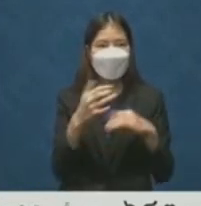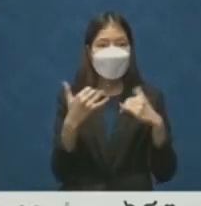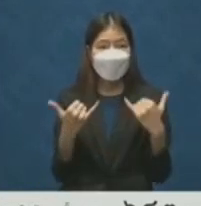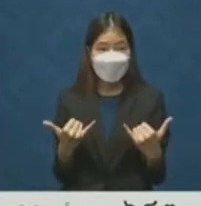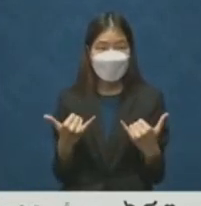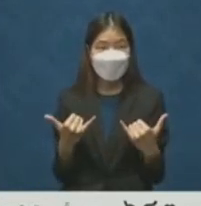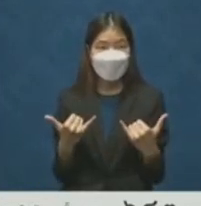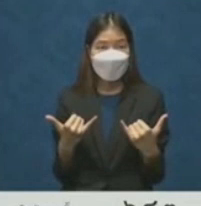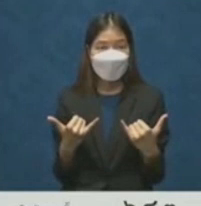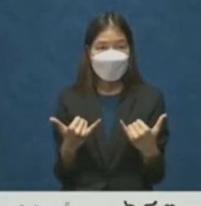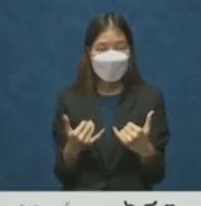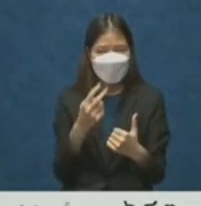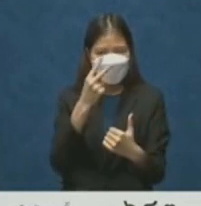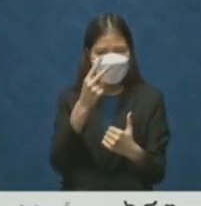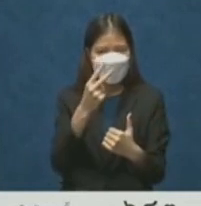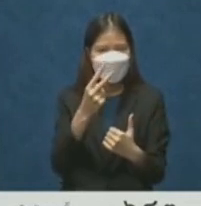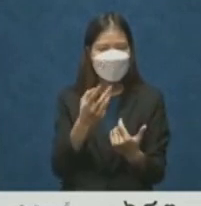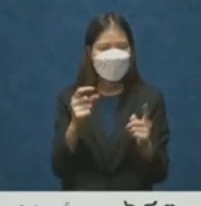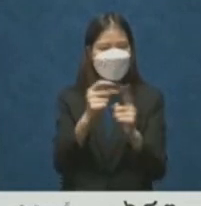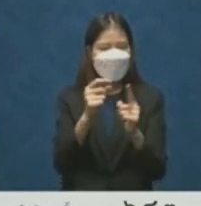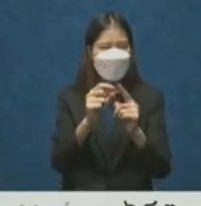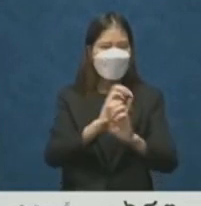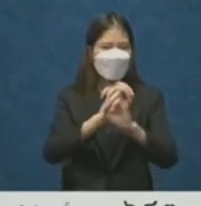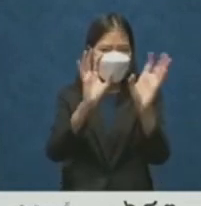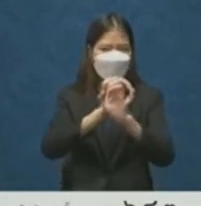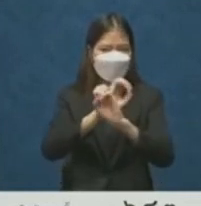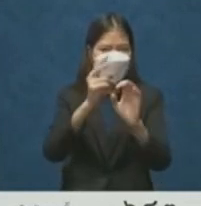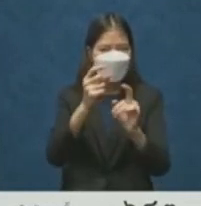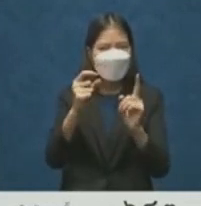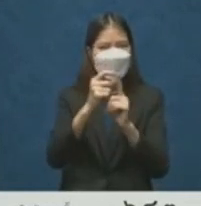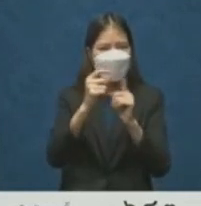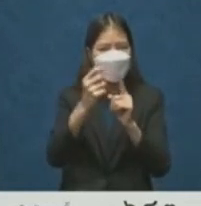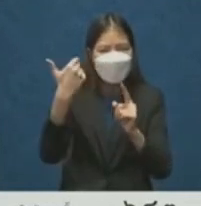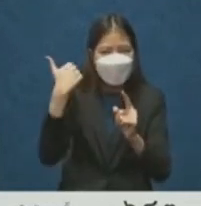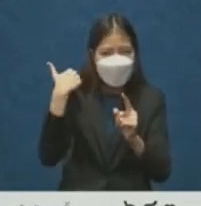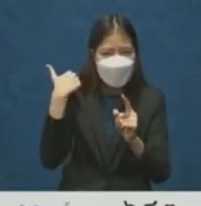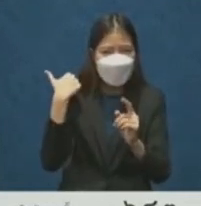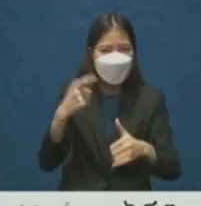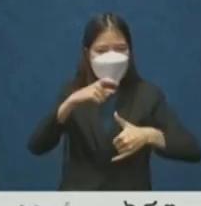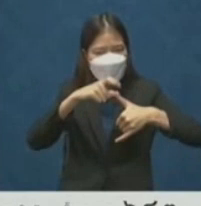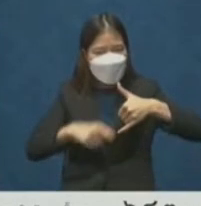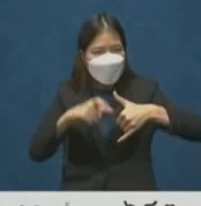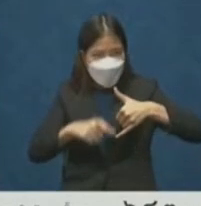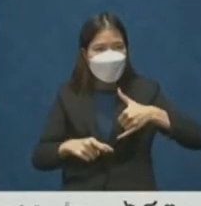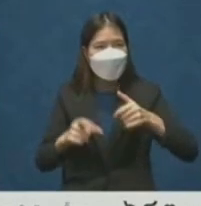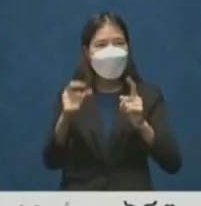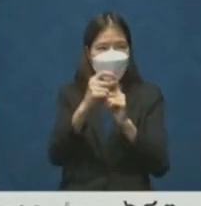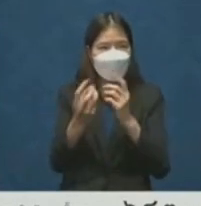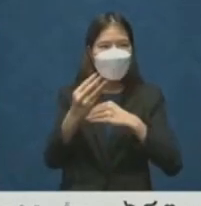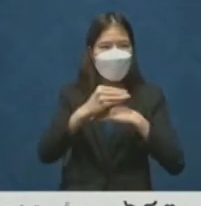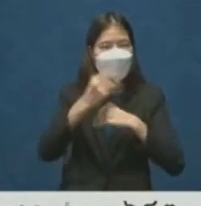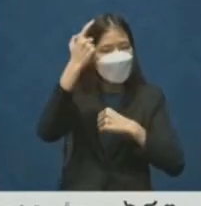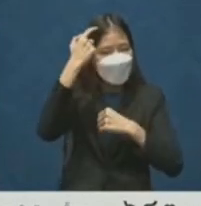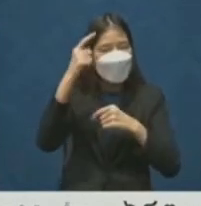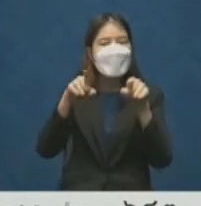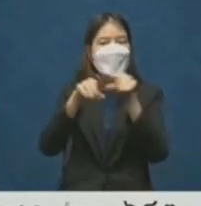มขออนุญาตท่านประธานนิดเดียวนะครับว่าท่านน่าจะเติมไม่ชัดไปกว่านี้ความจริงท่านเติมคำว่ามีความเป็นพลเมืองอันนี้ผ